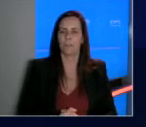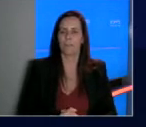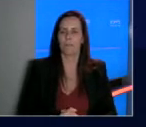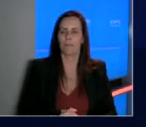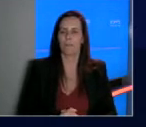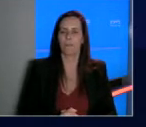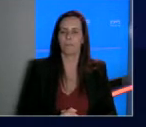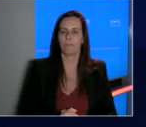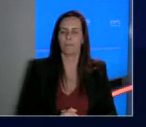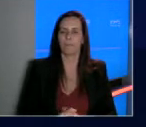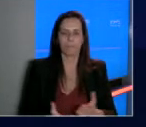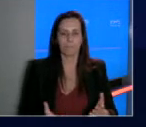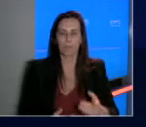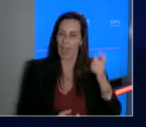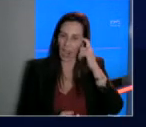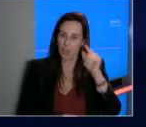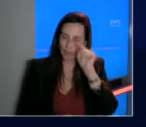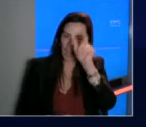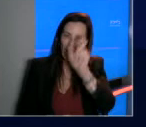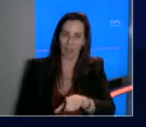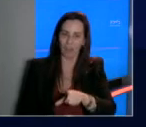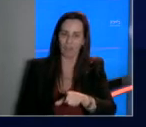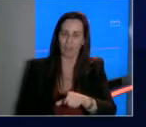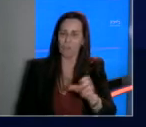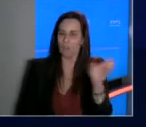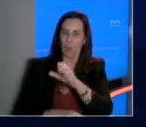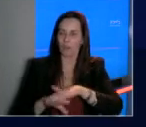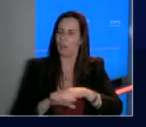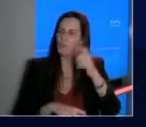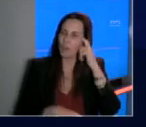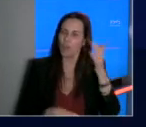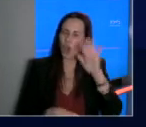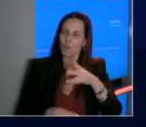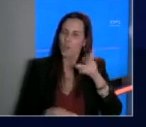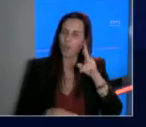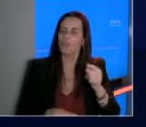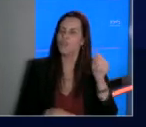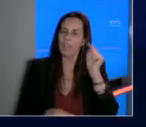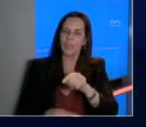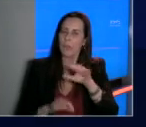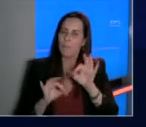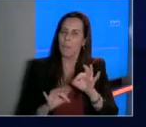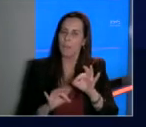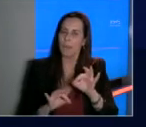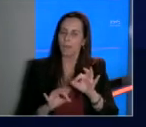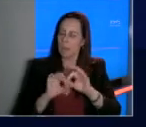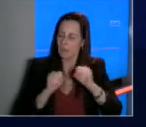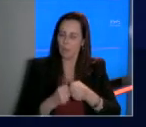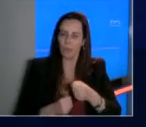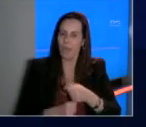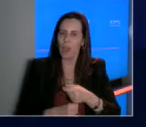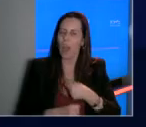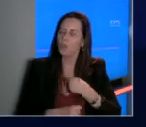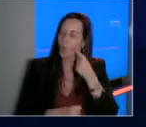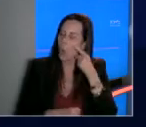תשמע, חשבתי עליך כשהתמנית, וחשבתי עוד יותר כשהגעת, ומתחילת המשבר אני קורא